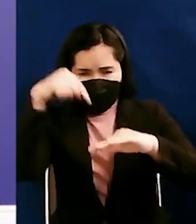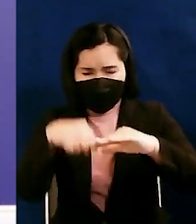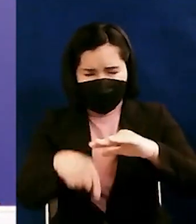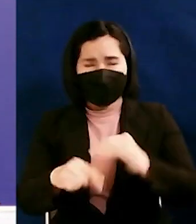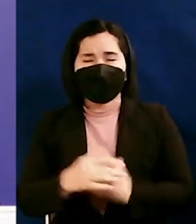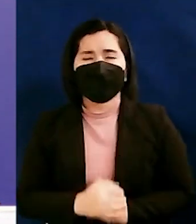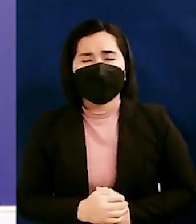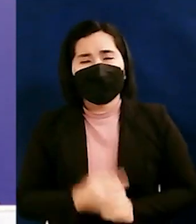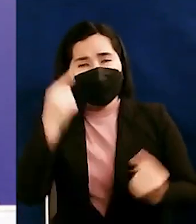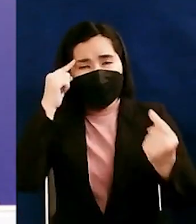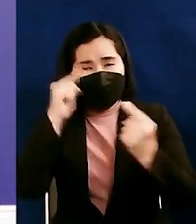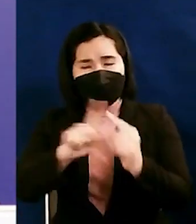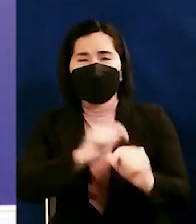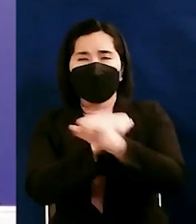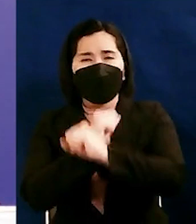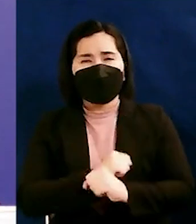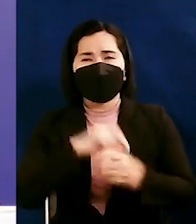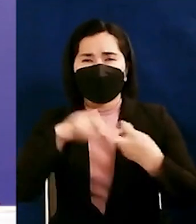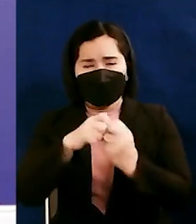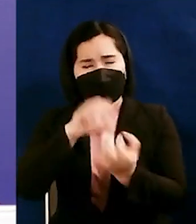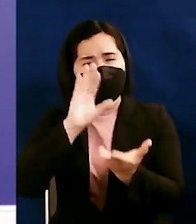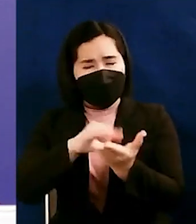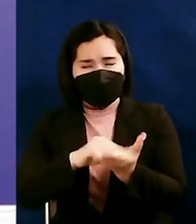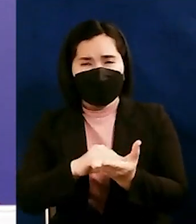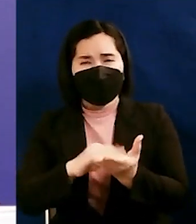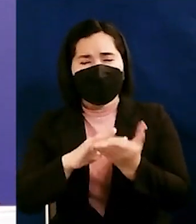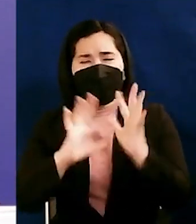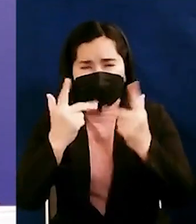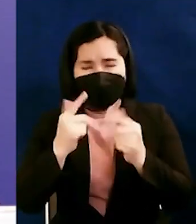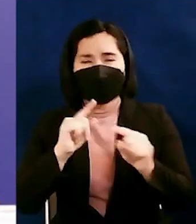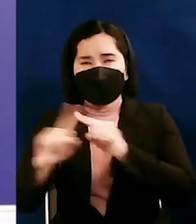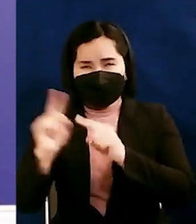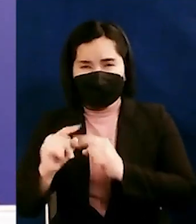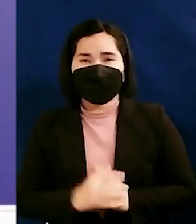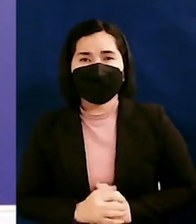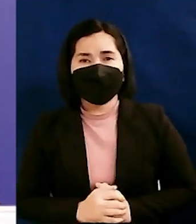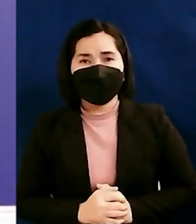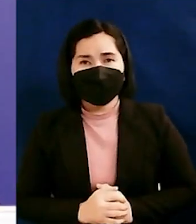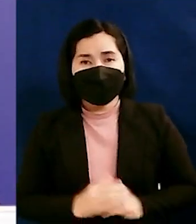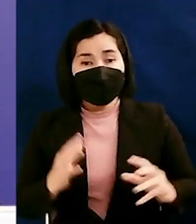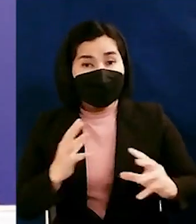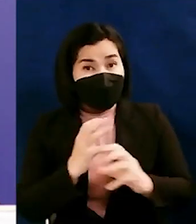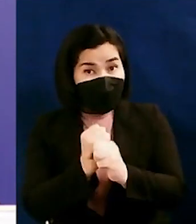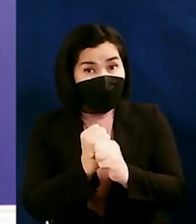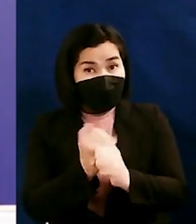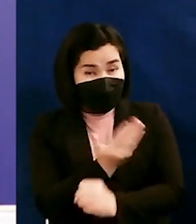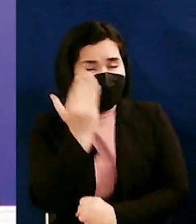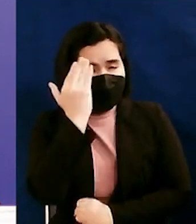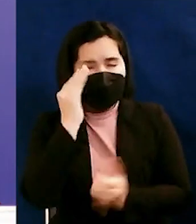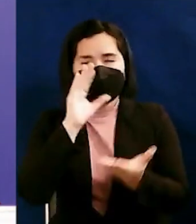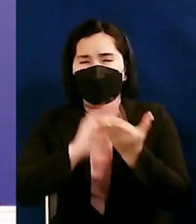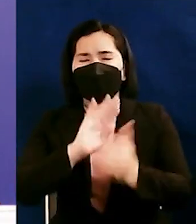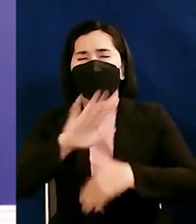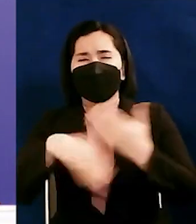ช็คแล้วก็แบ็กอัพนะครับงั้นตรงนี้ต้องยืนยันนะครับว่าข้อมูลทั้งหมดไม่ใช่เป็นข้อมูล